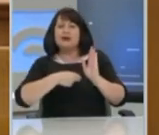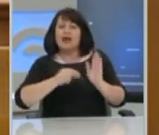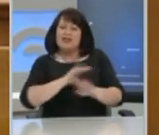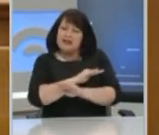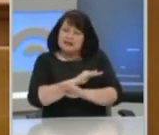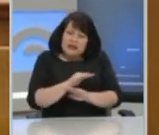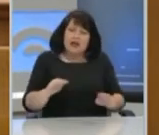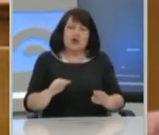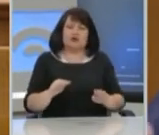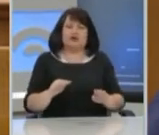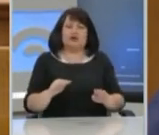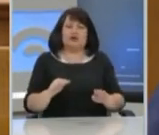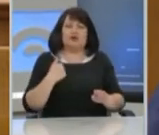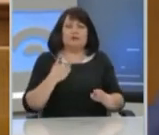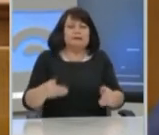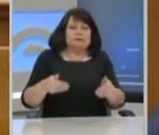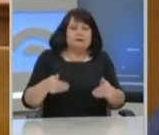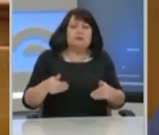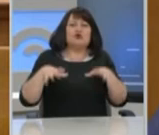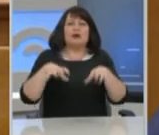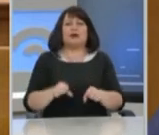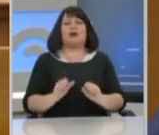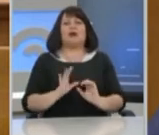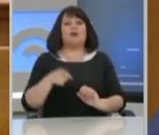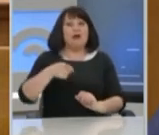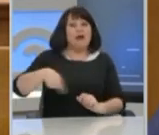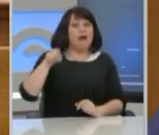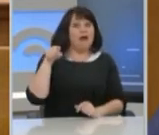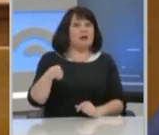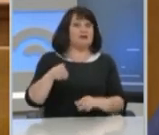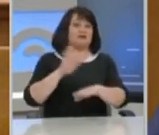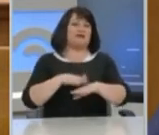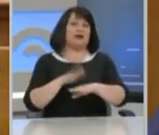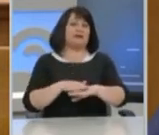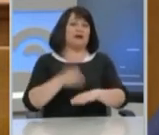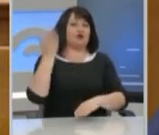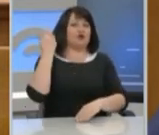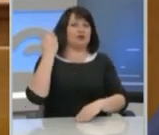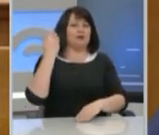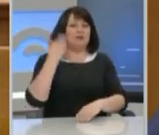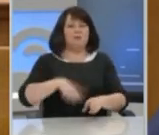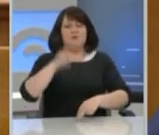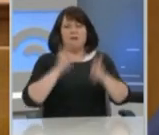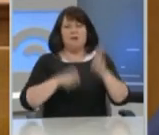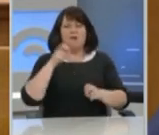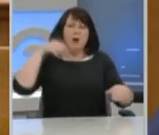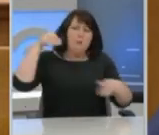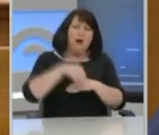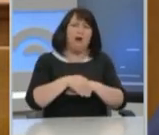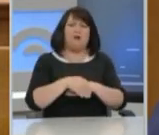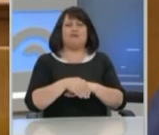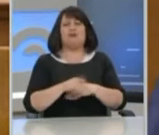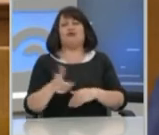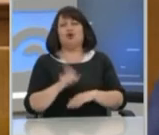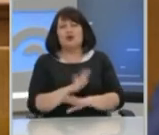άρσης κυριαρχίας στην οποία εσείς οδηγήσατε τη χώρα αφού την λαιλατίσατε και τη χρεοκοπήσατε.